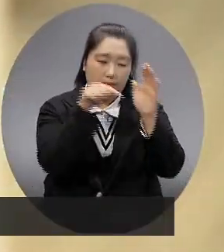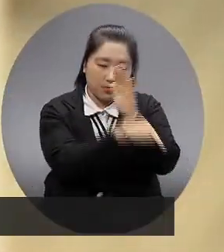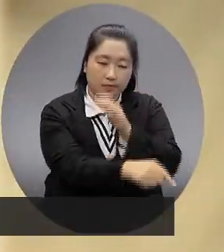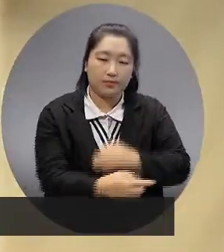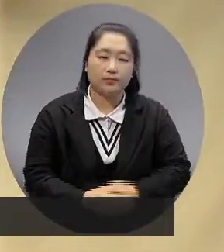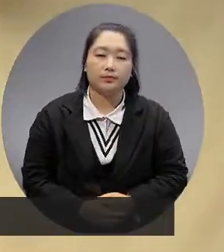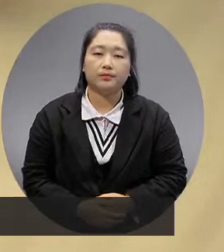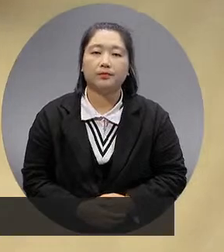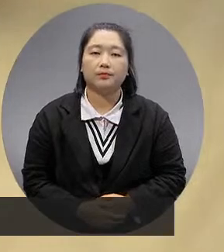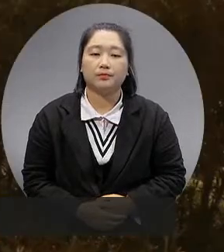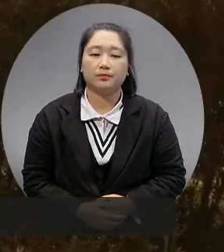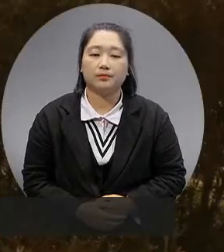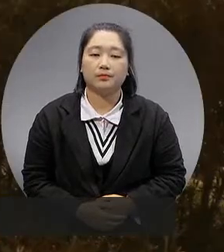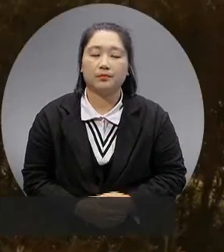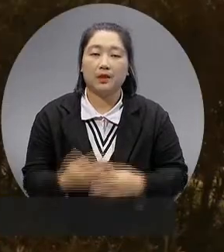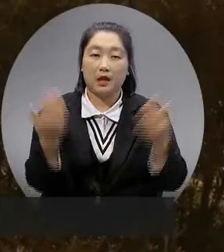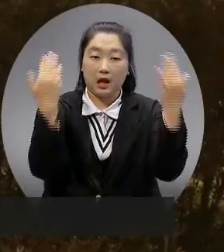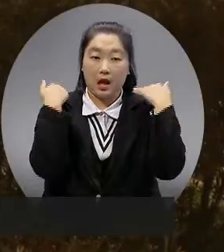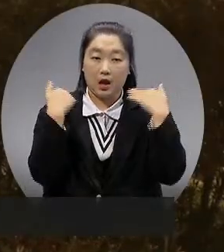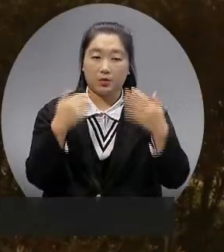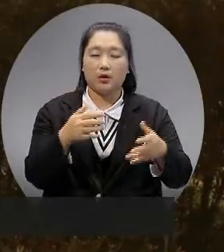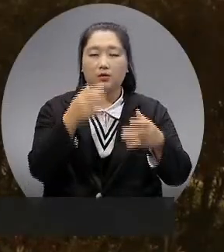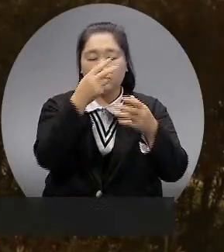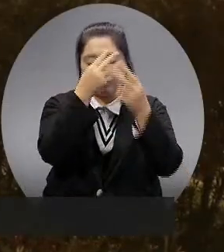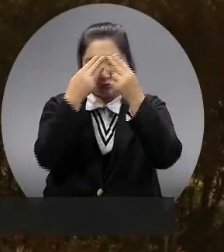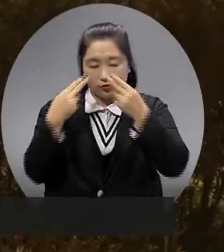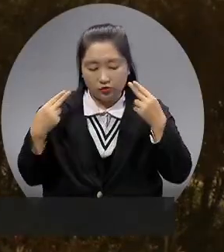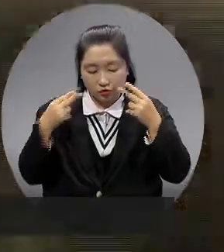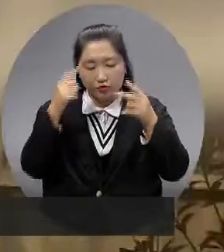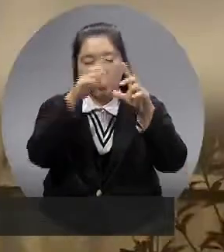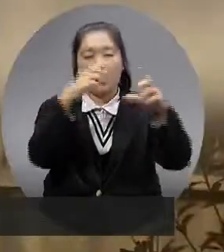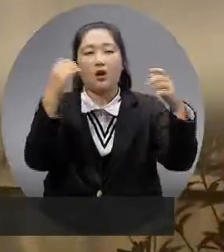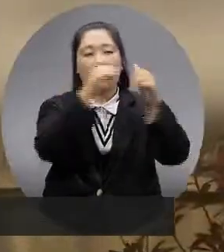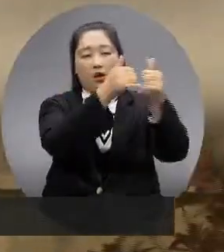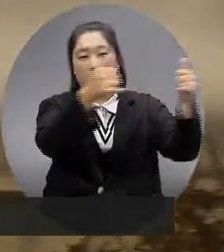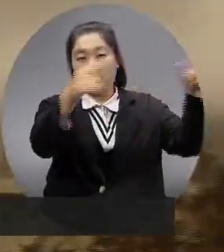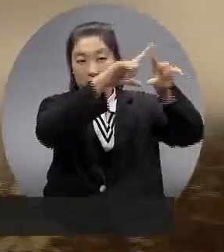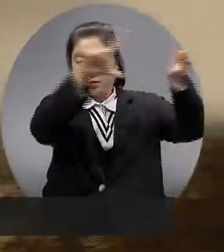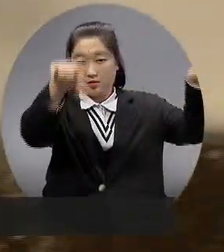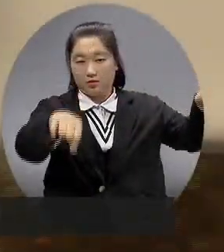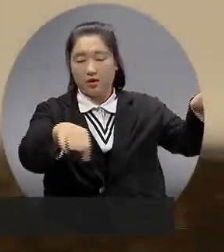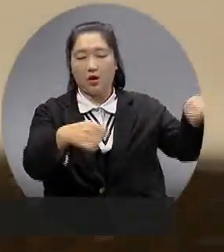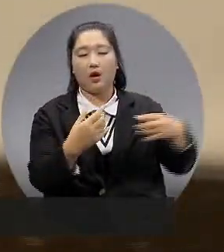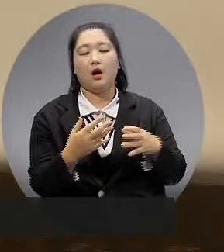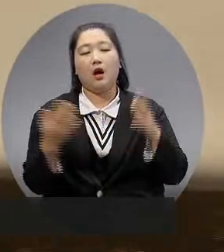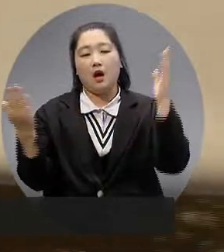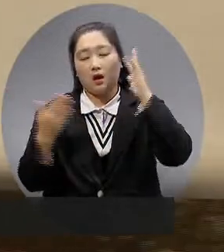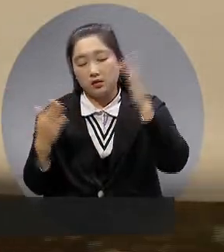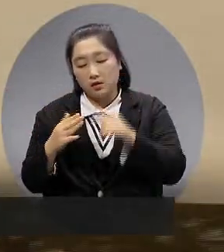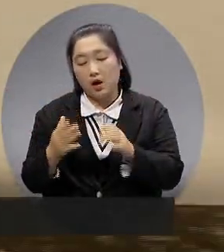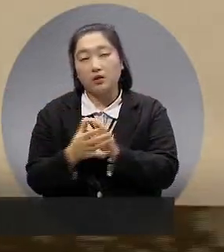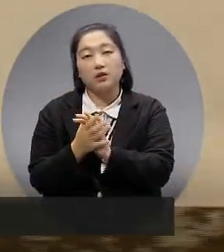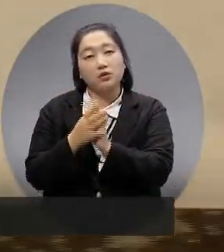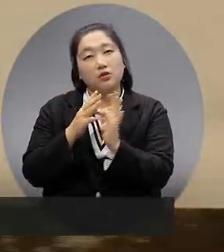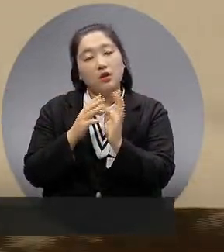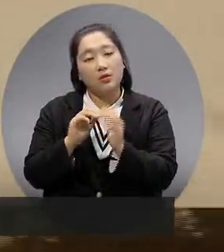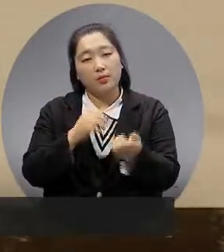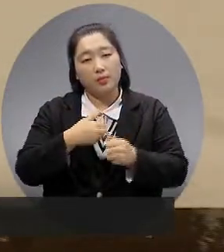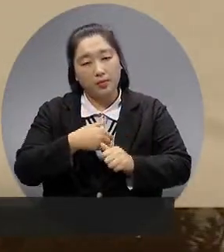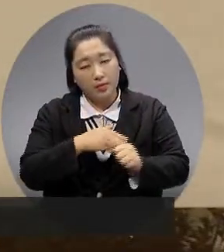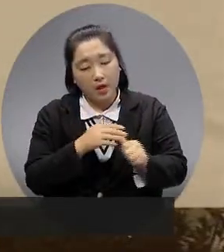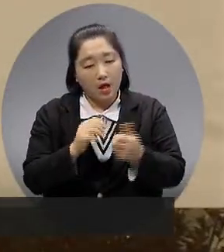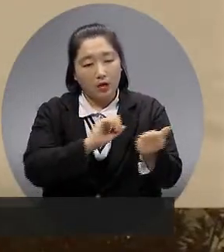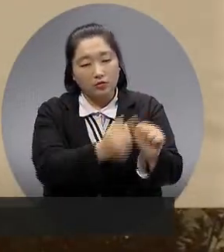알려졌습니다. 해당 학교에는 추모 현수막이 내걸렸고 학생들은 학우를 잃은 슬픔에 마음이